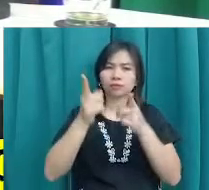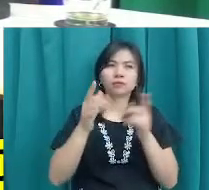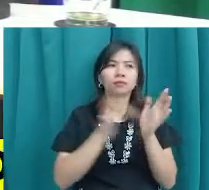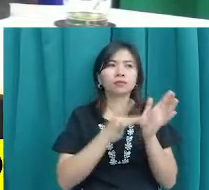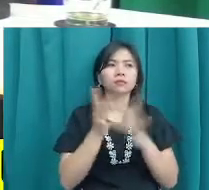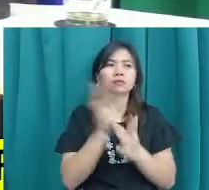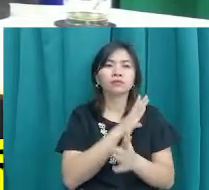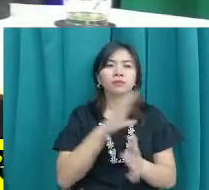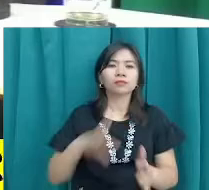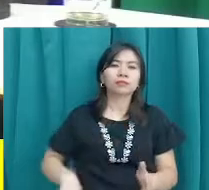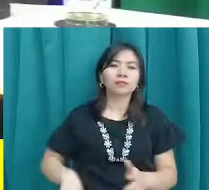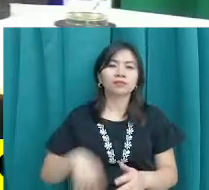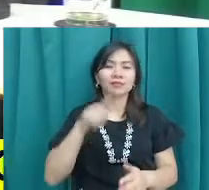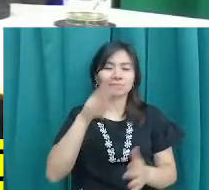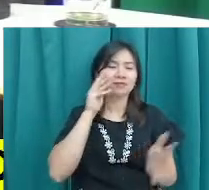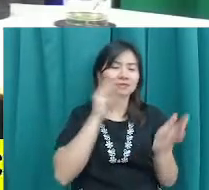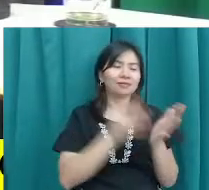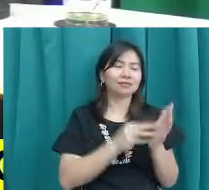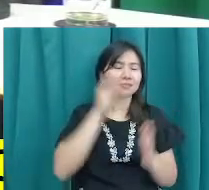PM is the key.